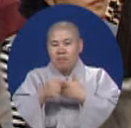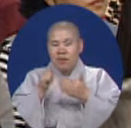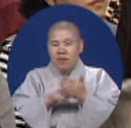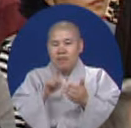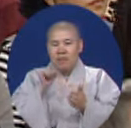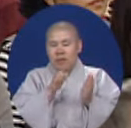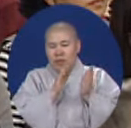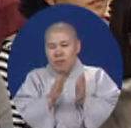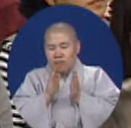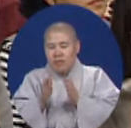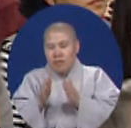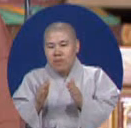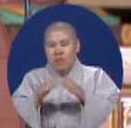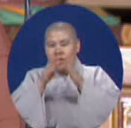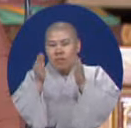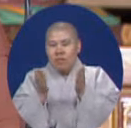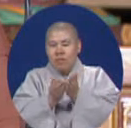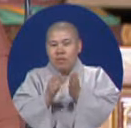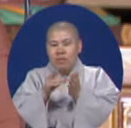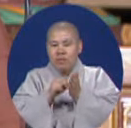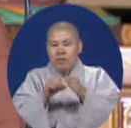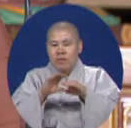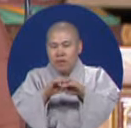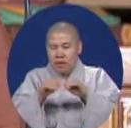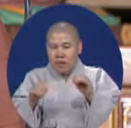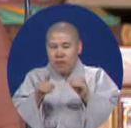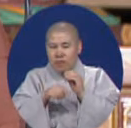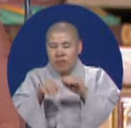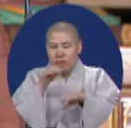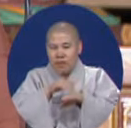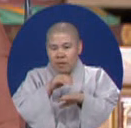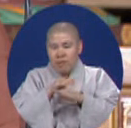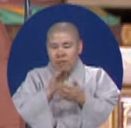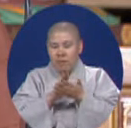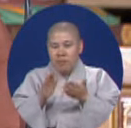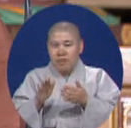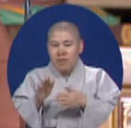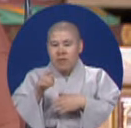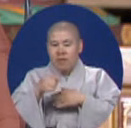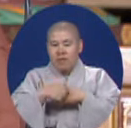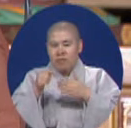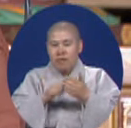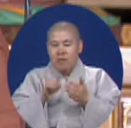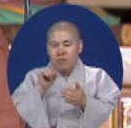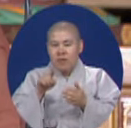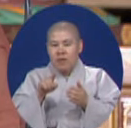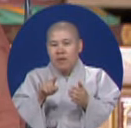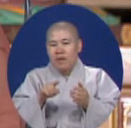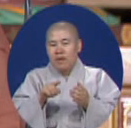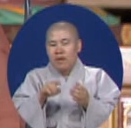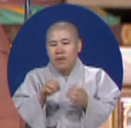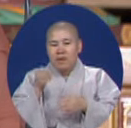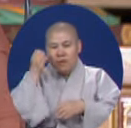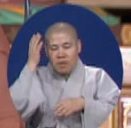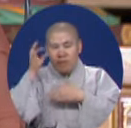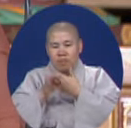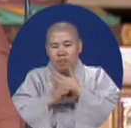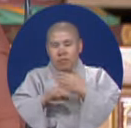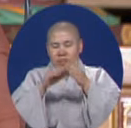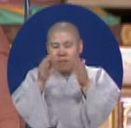문제 해결한다. 이게 수행입니다. 마음 하나 놓치면 온갖 문제가 다 생겨요. 그런데 마음